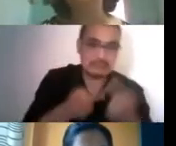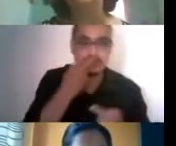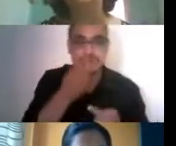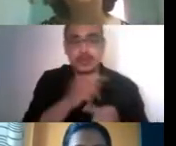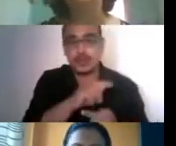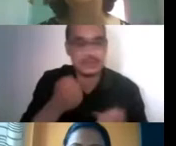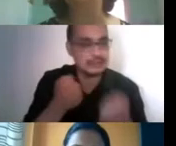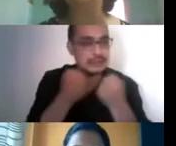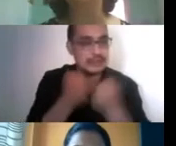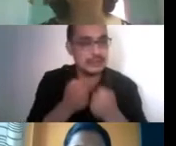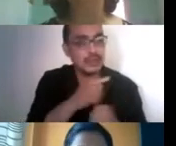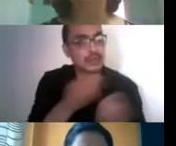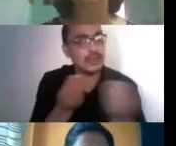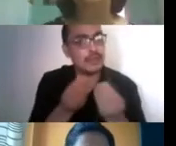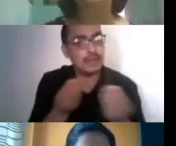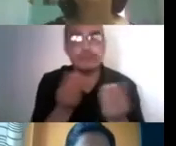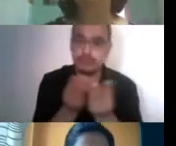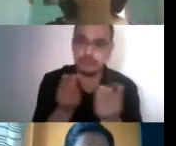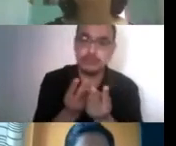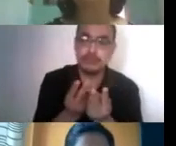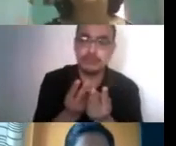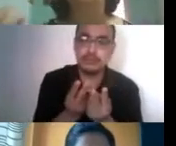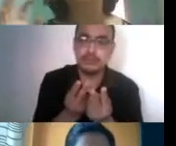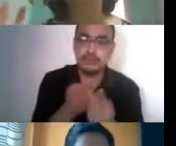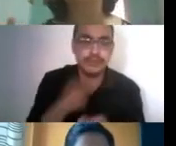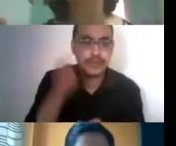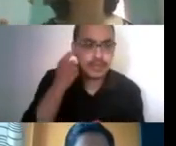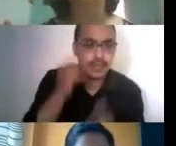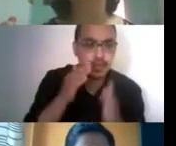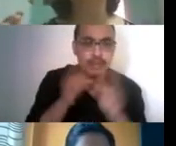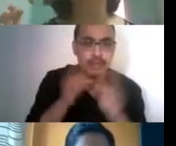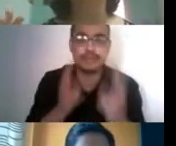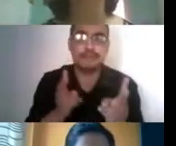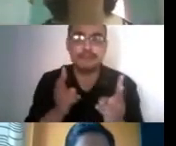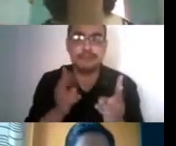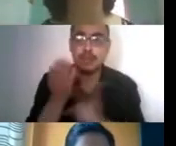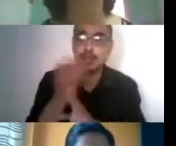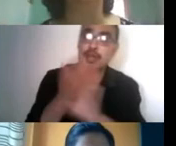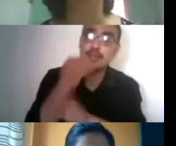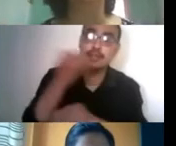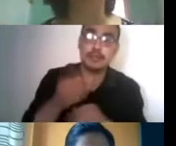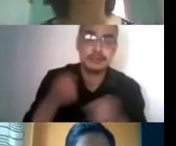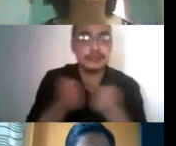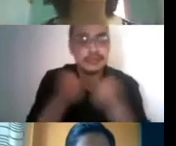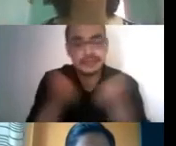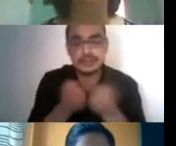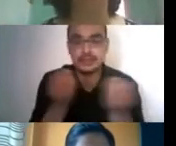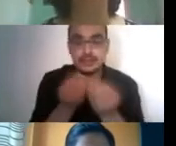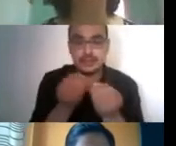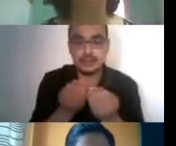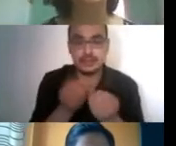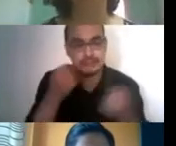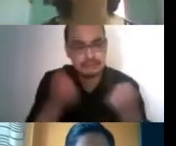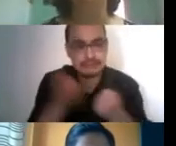एकदमै सामान्य भएको देख्छौँ, अनि हामीलाई लाग्छ तिनीहरूको त घरै त्यस्तै हो, अस्तिसम्म त्यस्तो झगडा गरे, त्यति लडाइँ